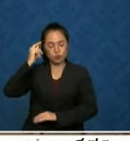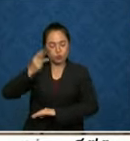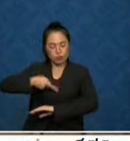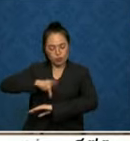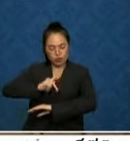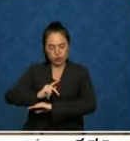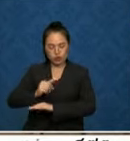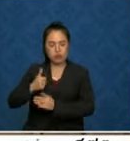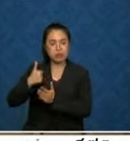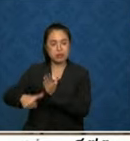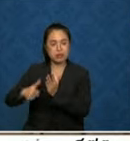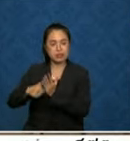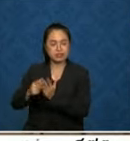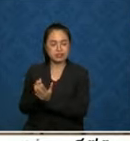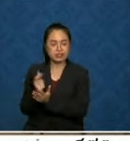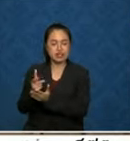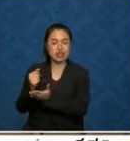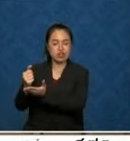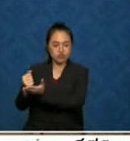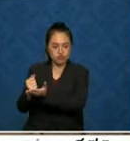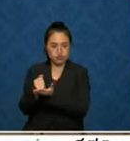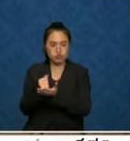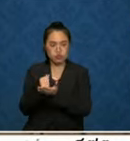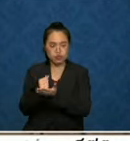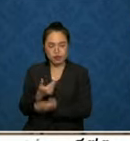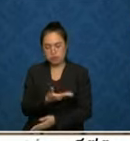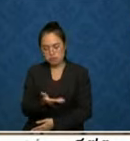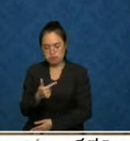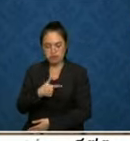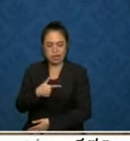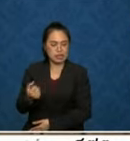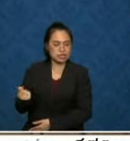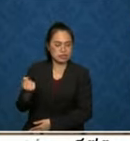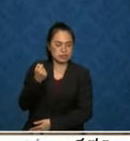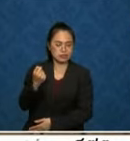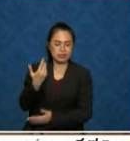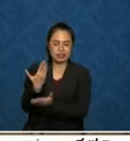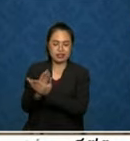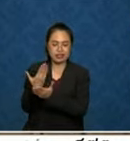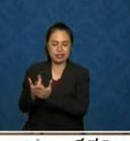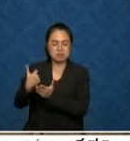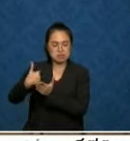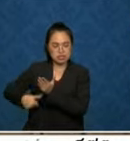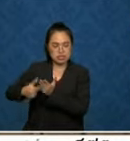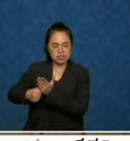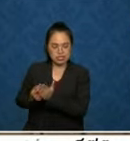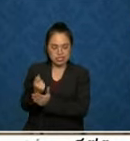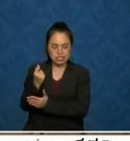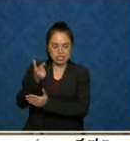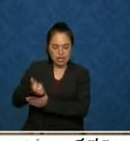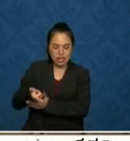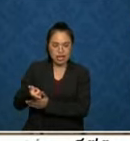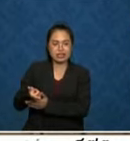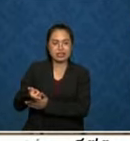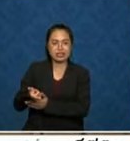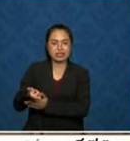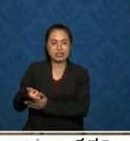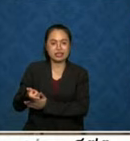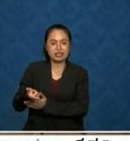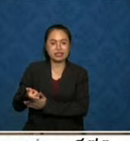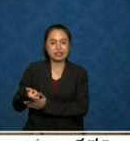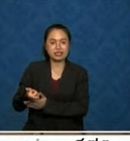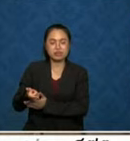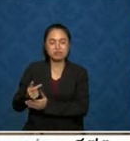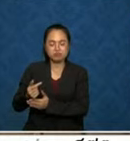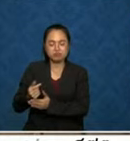ษีเนี่ยจะช่วยทำให้เราทุกคนมั่นใจว่าภาษีของเราที่เสียให้กับรัฐทุกบาททุกสตางค์จะคืนกลับมาพัฒ